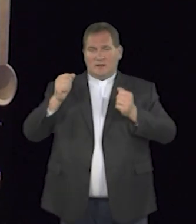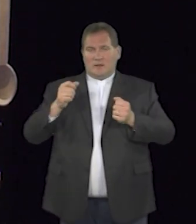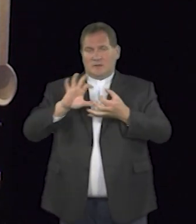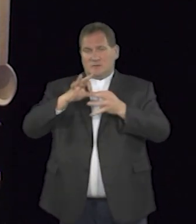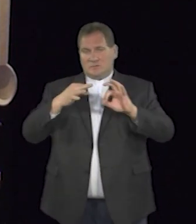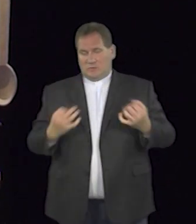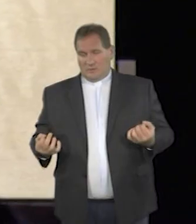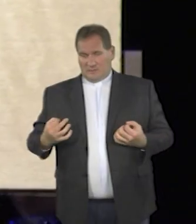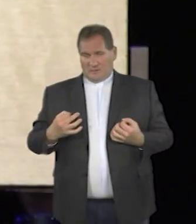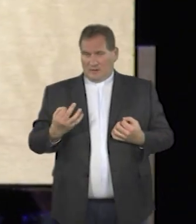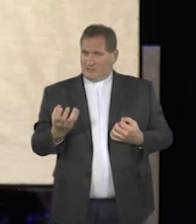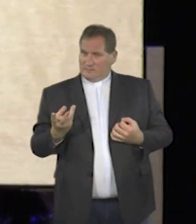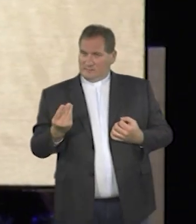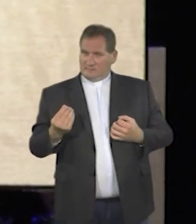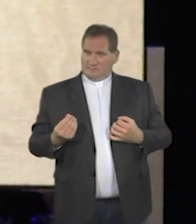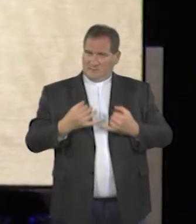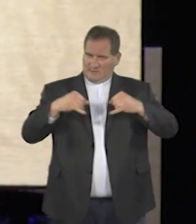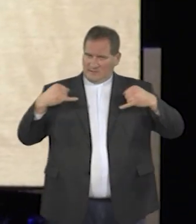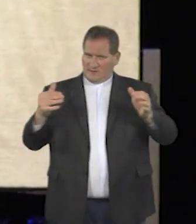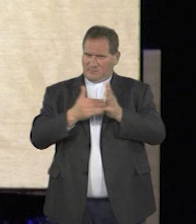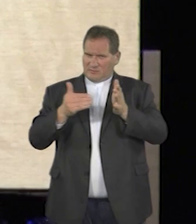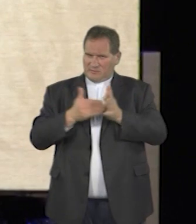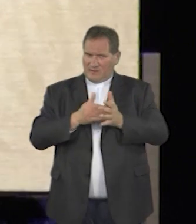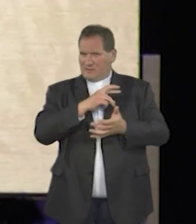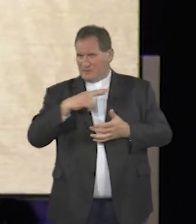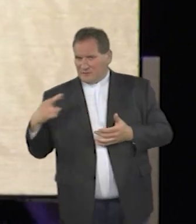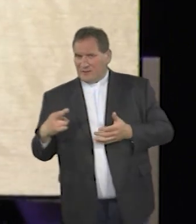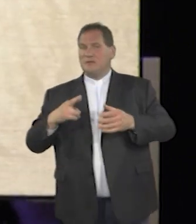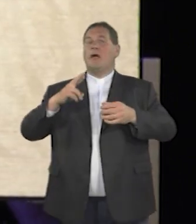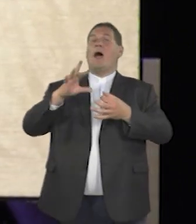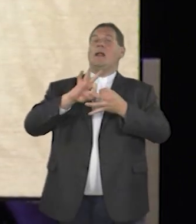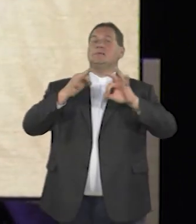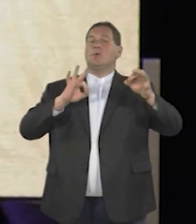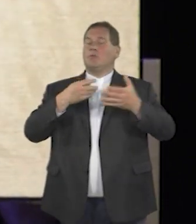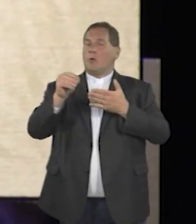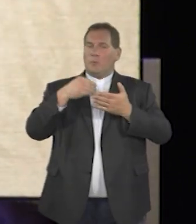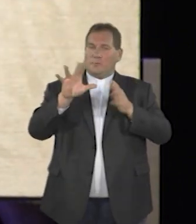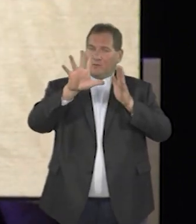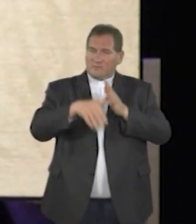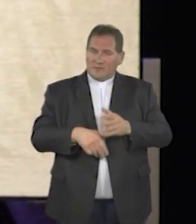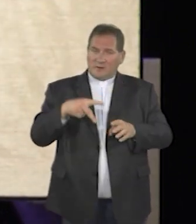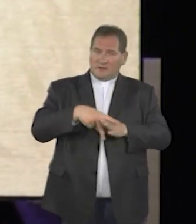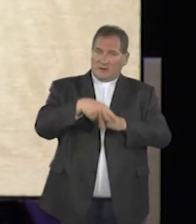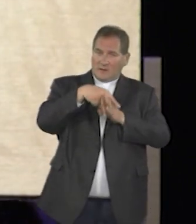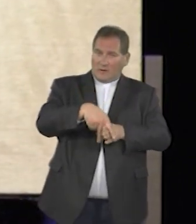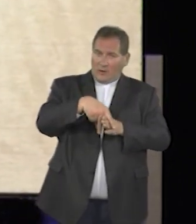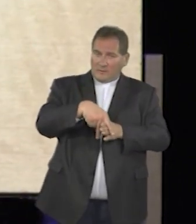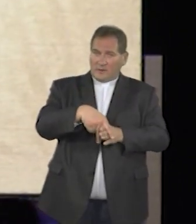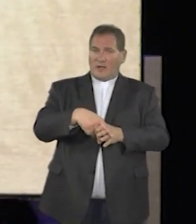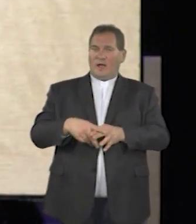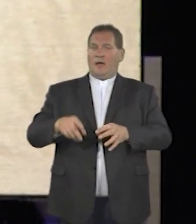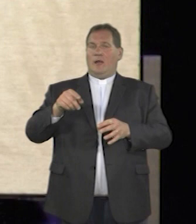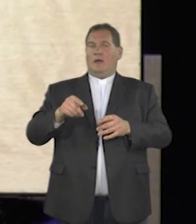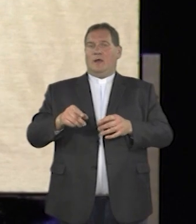złota kieskę, tudzież inne sprzęty potrzebne. Za to złoto kupisz w mieście rumaka z rzędem, na nim